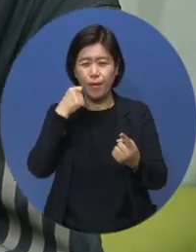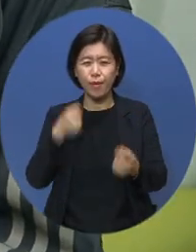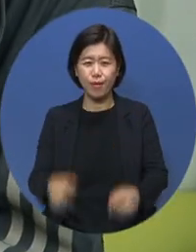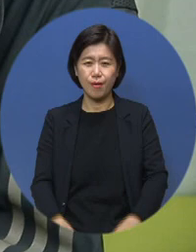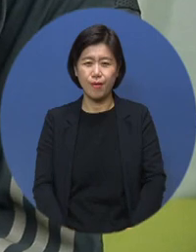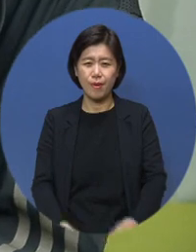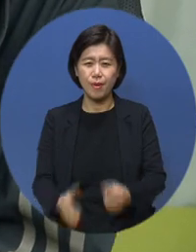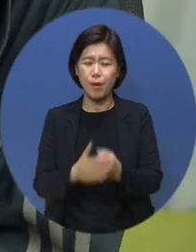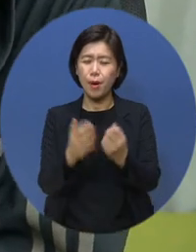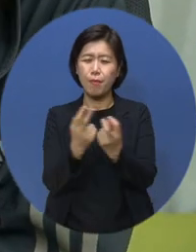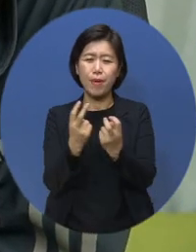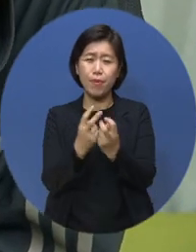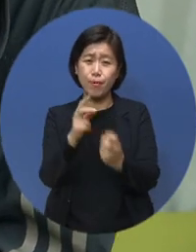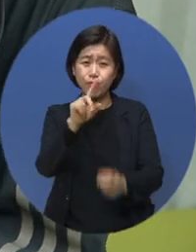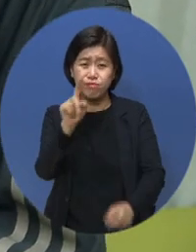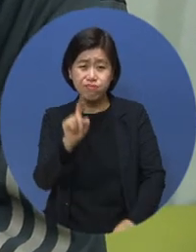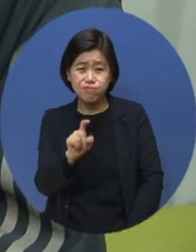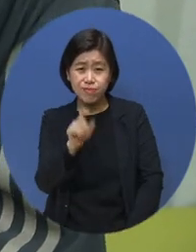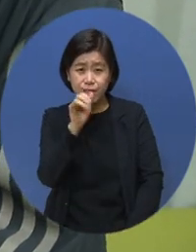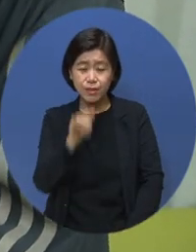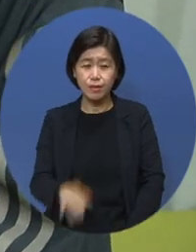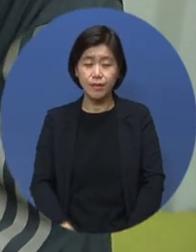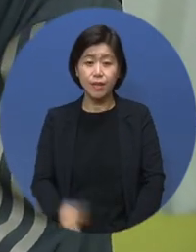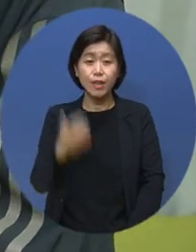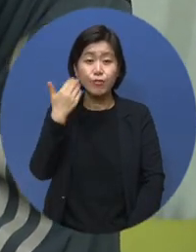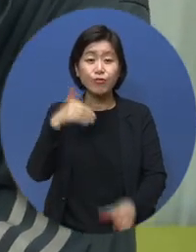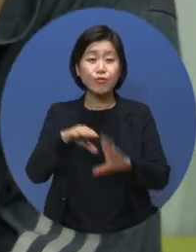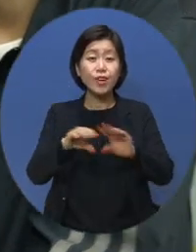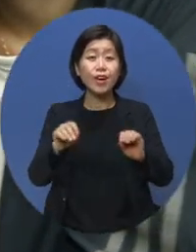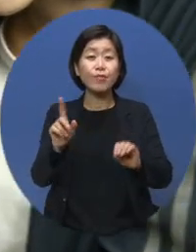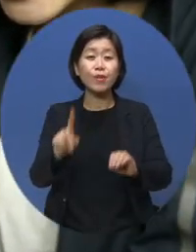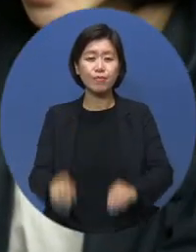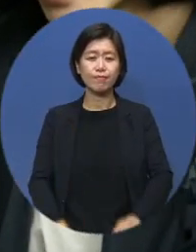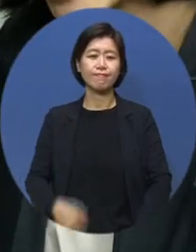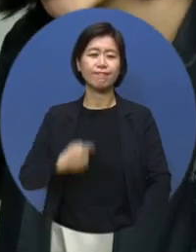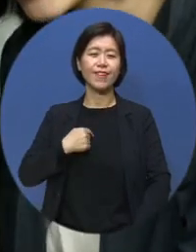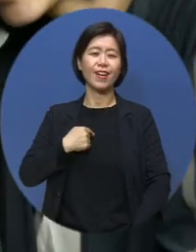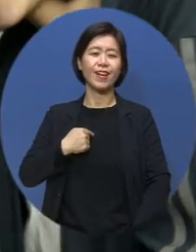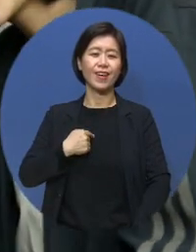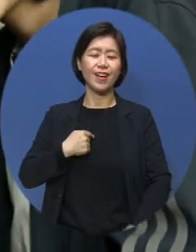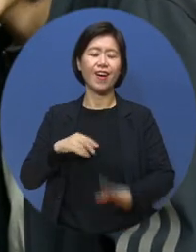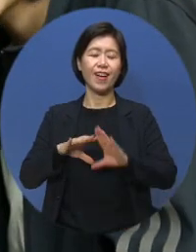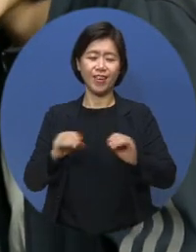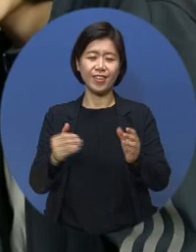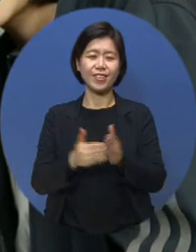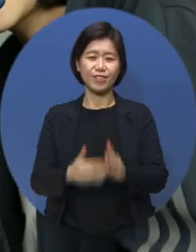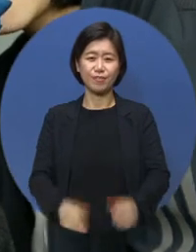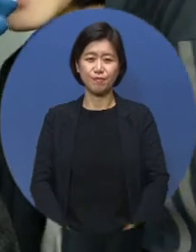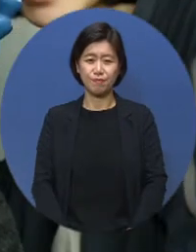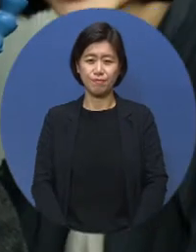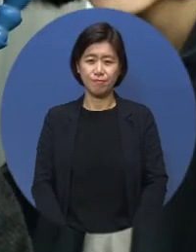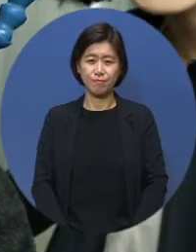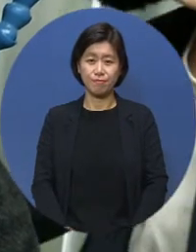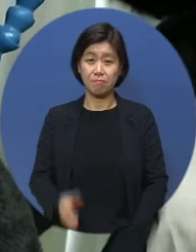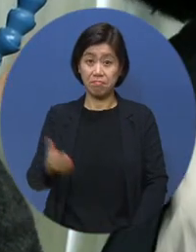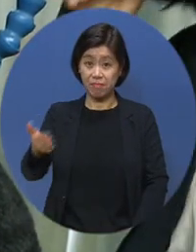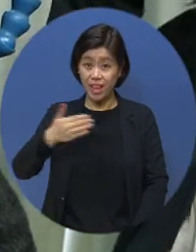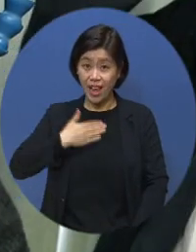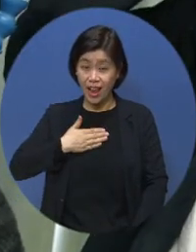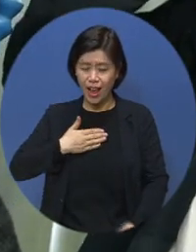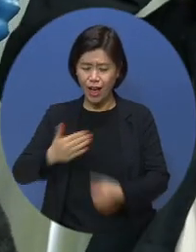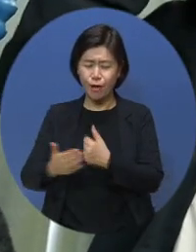때 이거 누가 해결해 나 야 이거 제가 있습니다 제가 꾼 음 아시면 도와주십시오